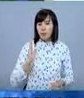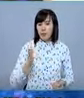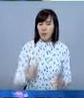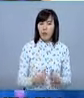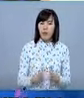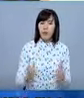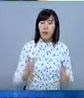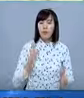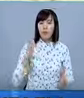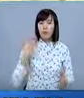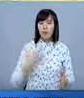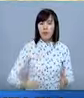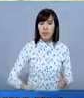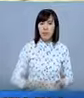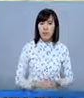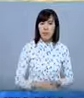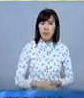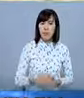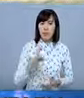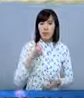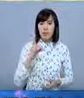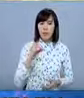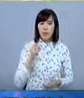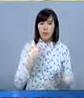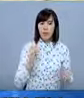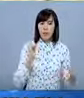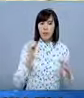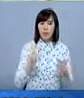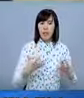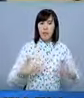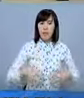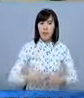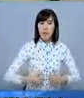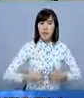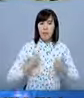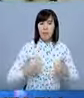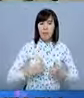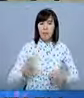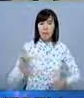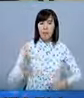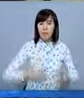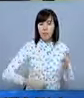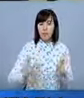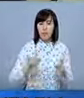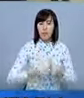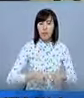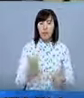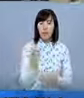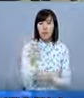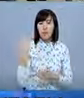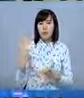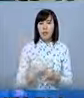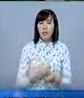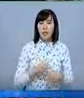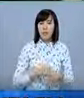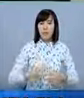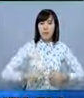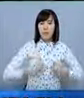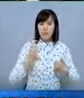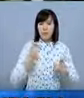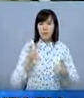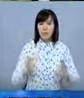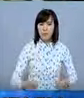болашағы болады деген ойдамын. Нұрлыбек Әбілкәрім студент, қоғам белсендісі. Форум әсіресе жетістікке жетуге талпынғандарға